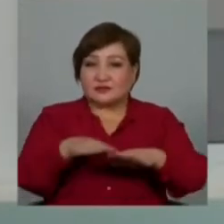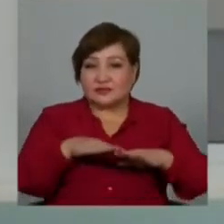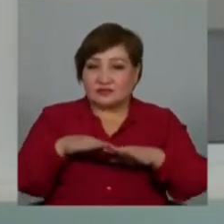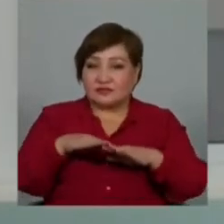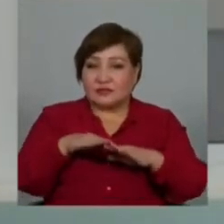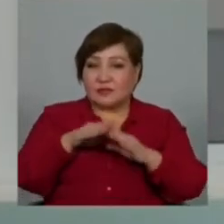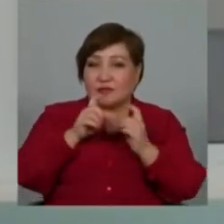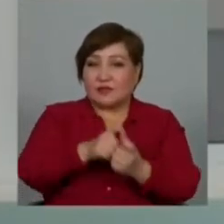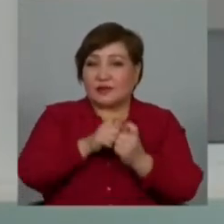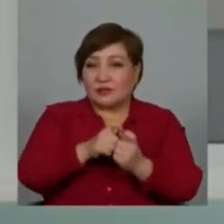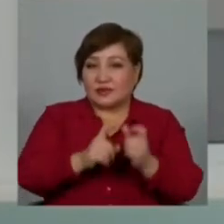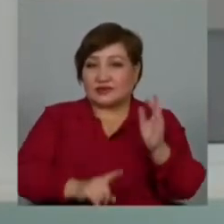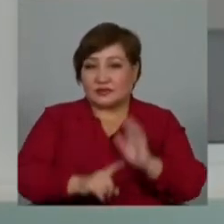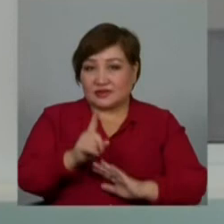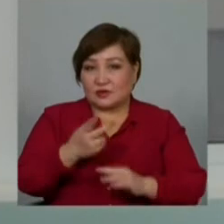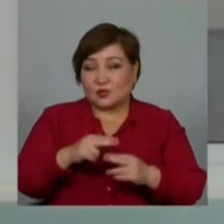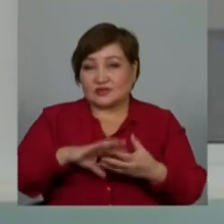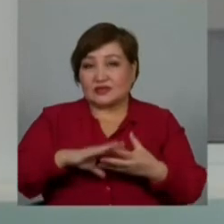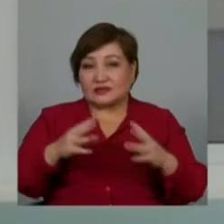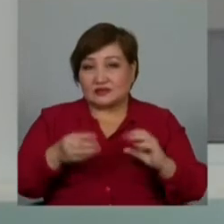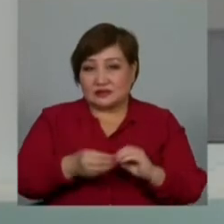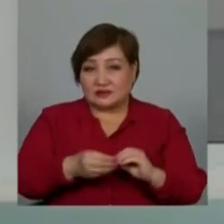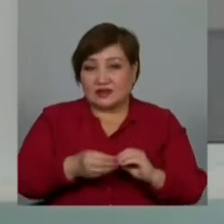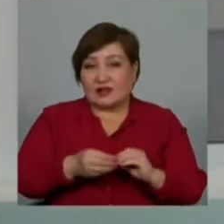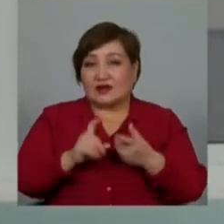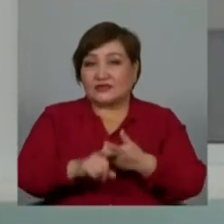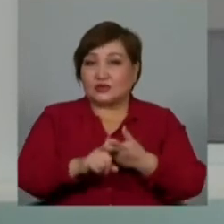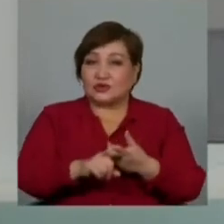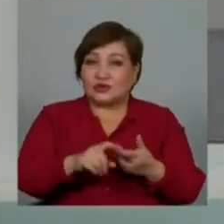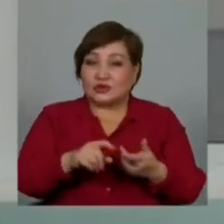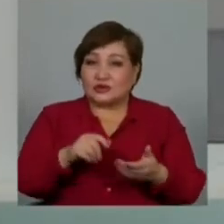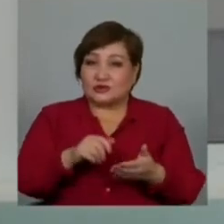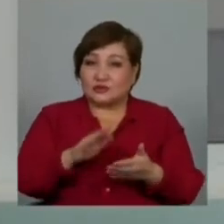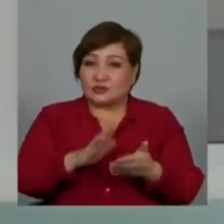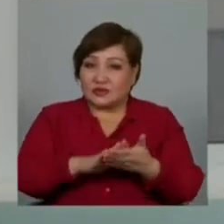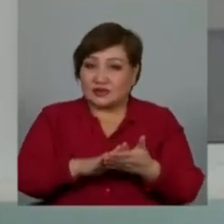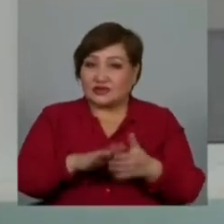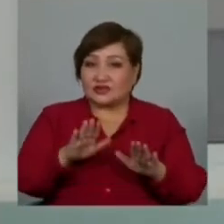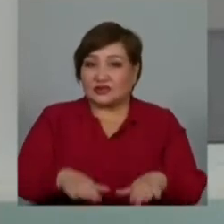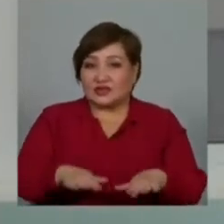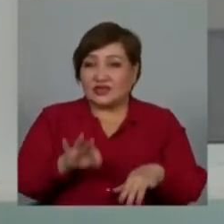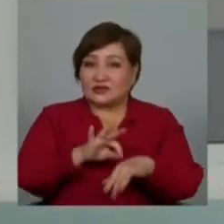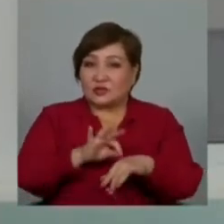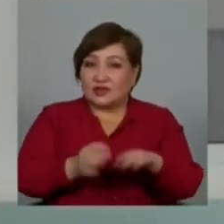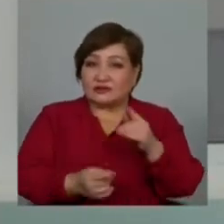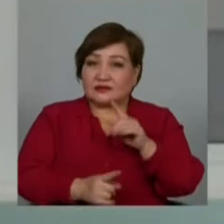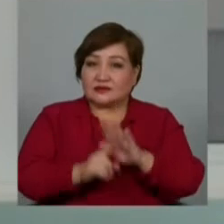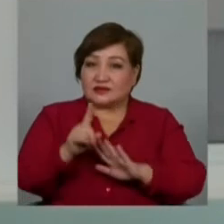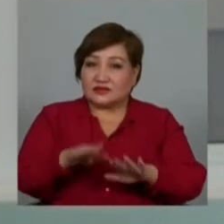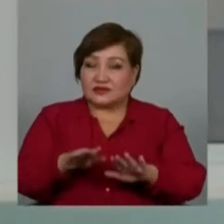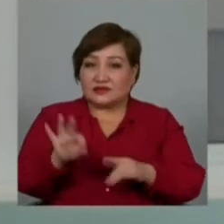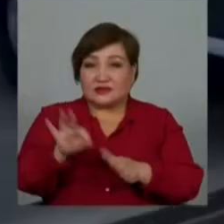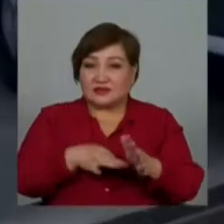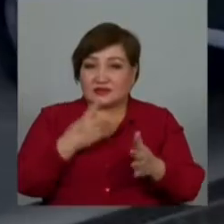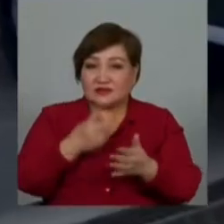Осының нәтижесі әр вирустың бұзған жерлерін немесе ауру сырқат шығарған жерлерін дер кезінде анықтап